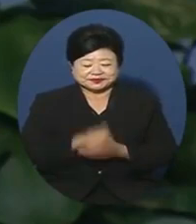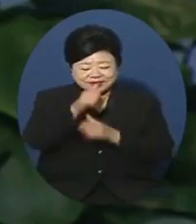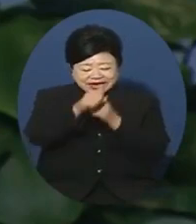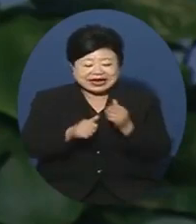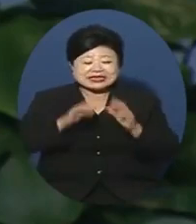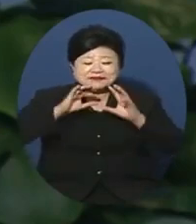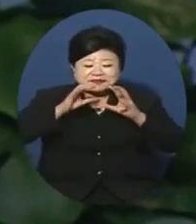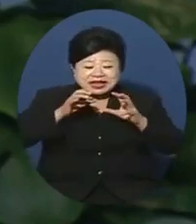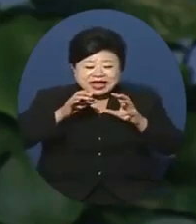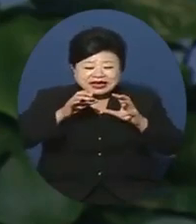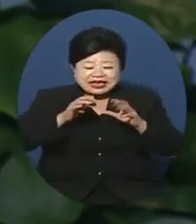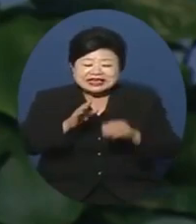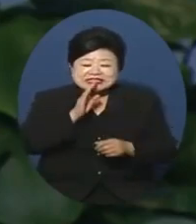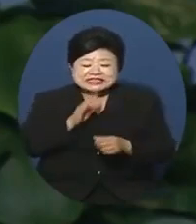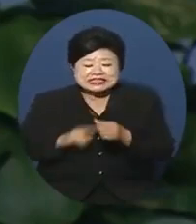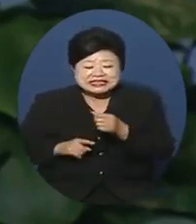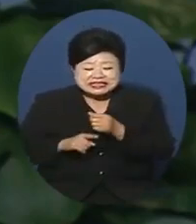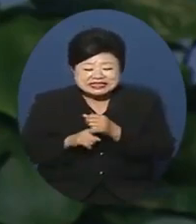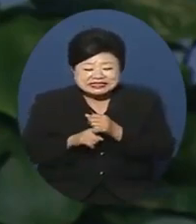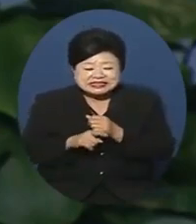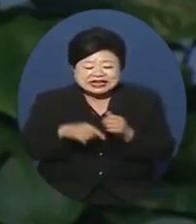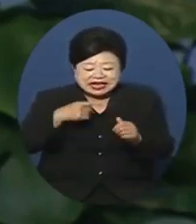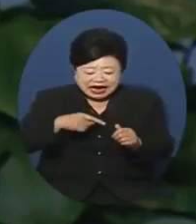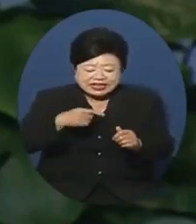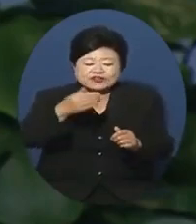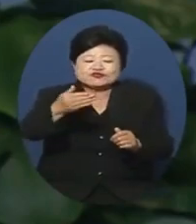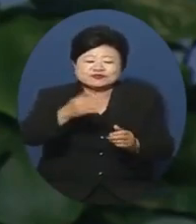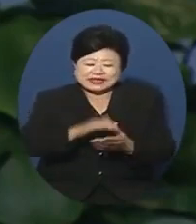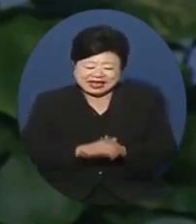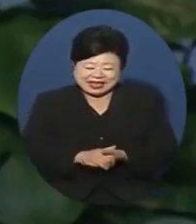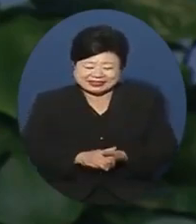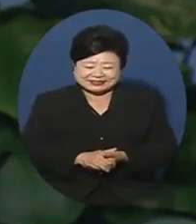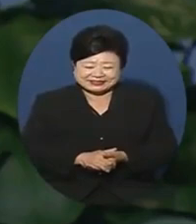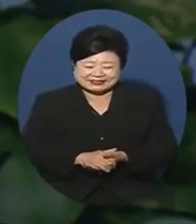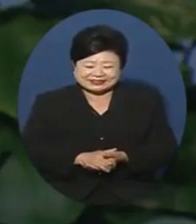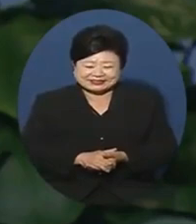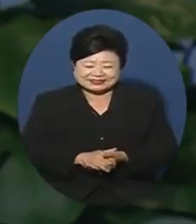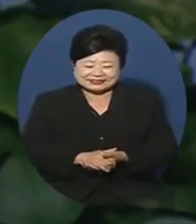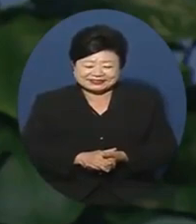하늘나라의 진리를 가르쳐 주는 것입니다.